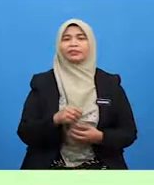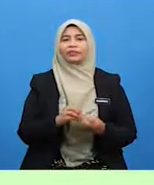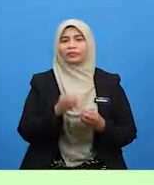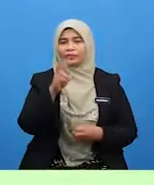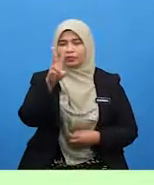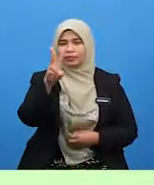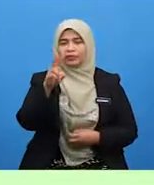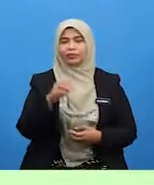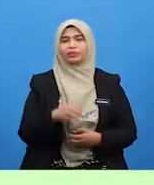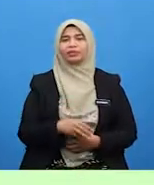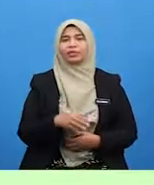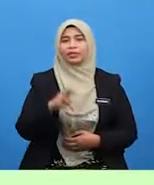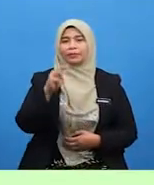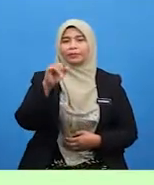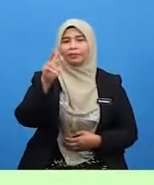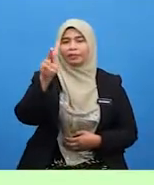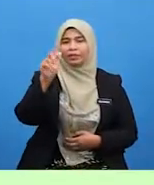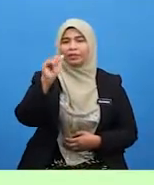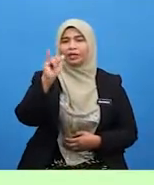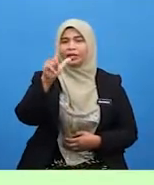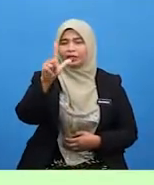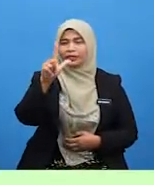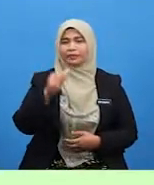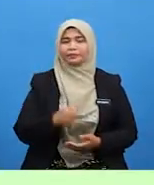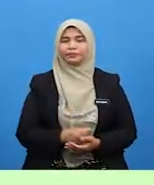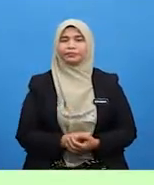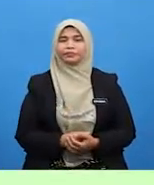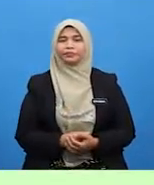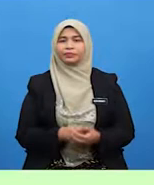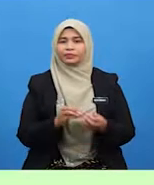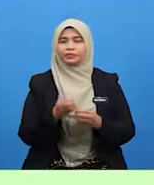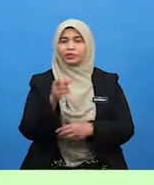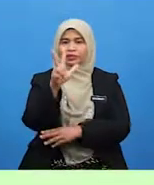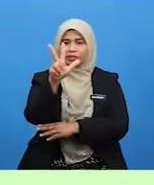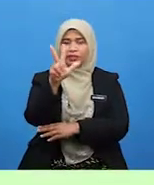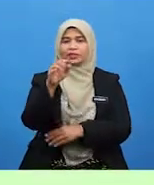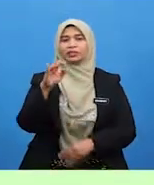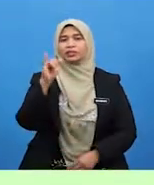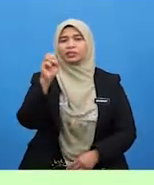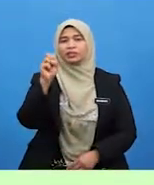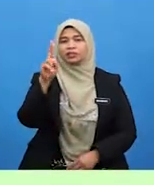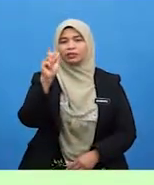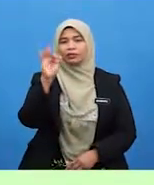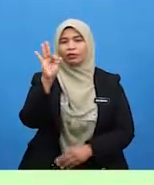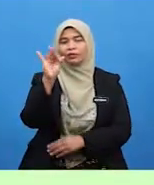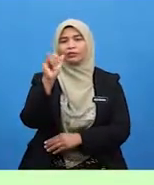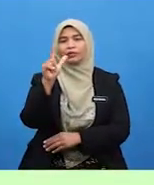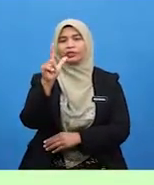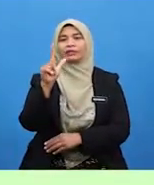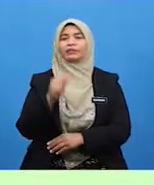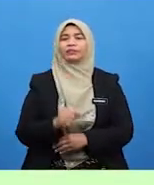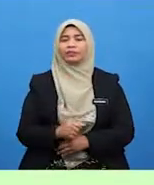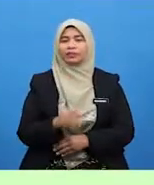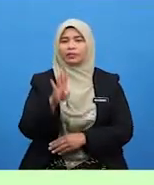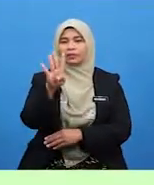Keduanya, malaikat Mikail. Ketiga, malaikat Israfil.